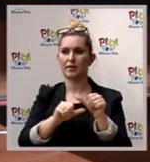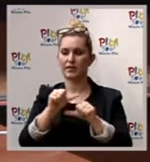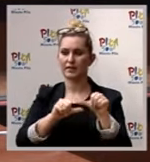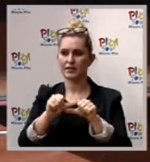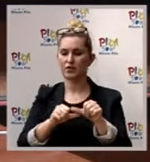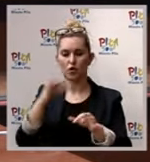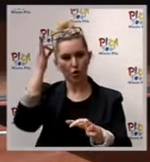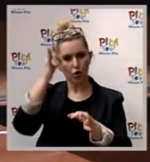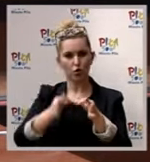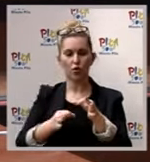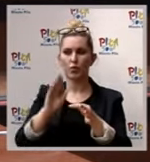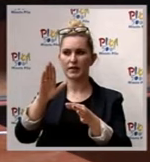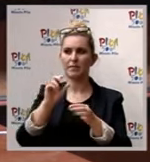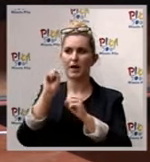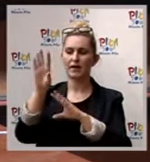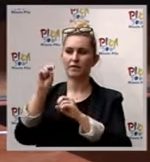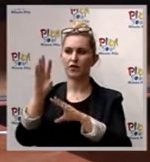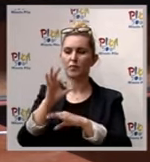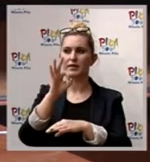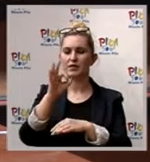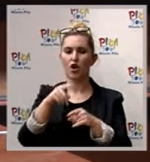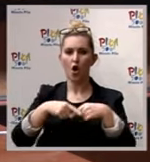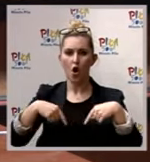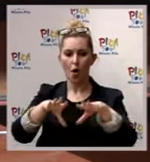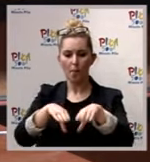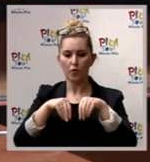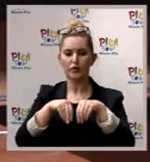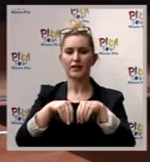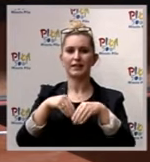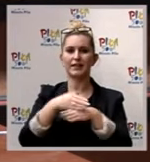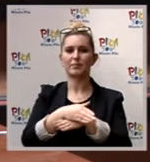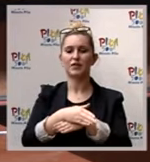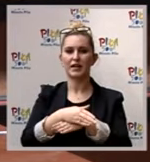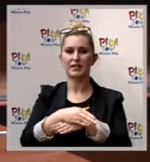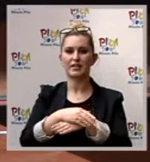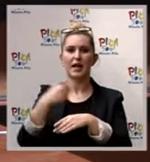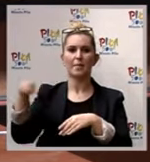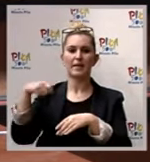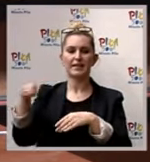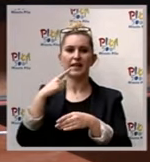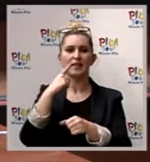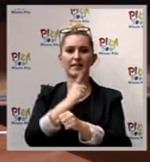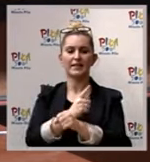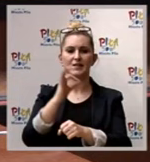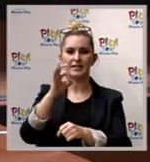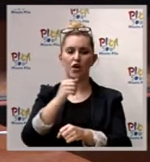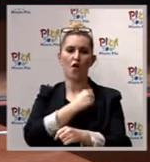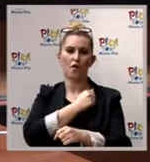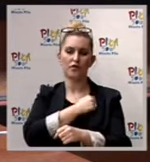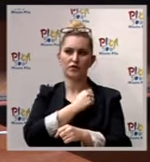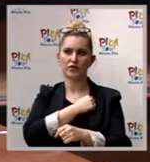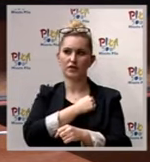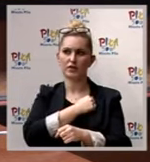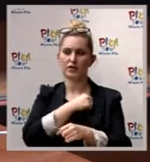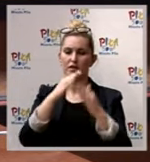informacje dotyczące podjętych przez prezydenta miasta Piły decyzji w zakresie dzierżawy, najmu,